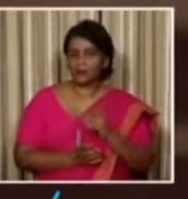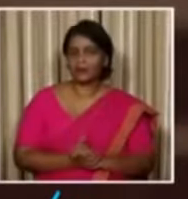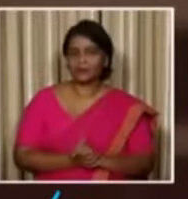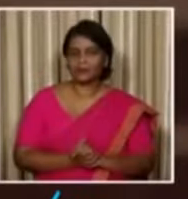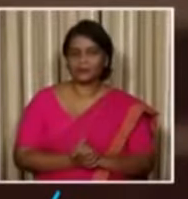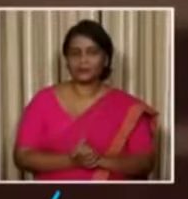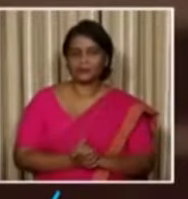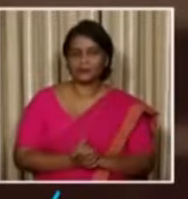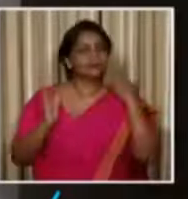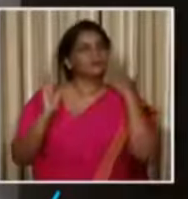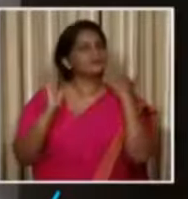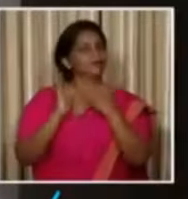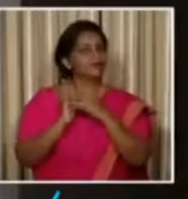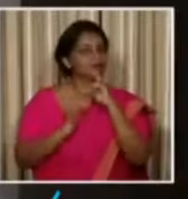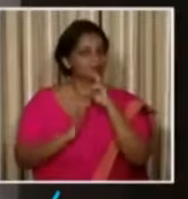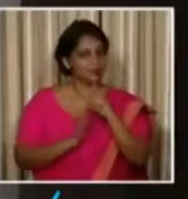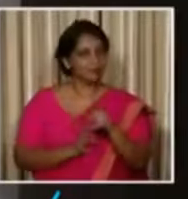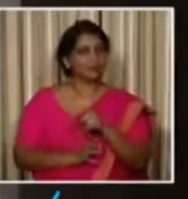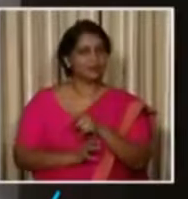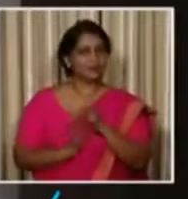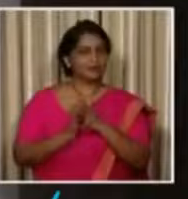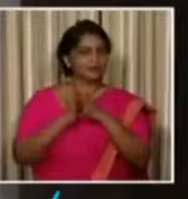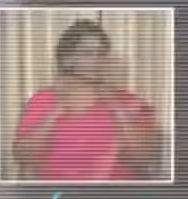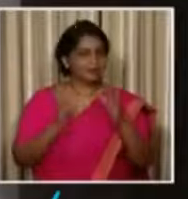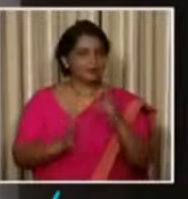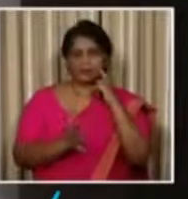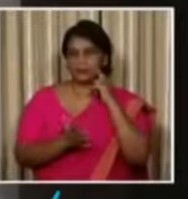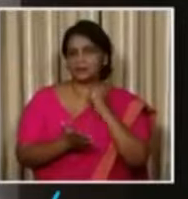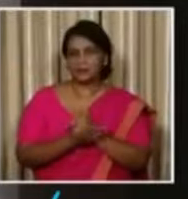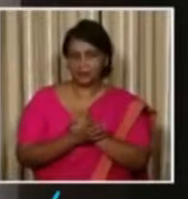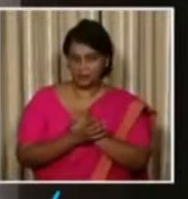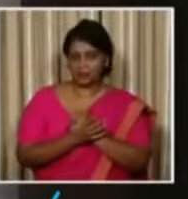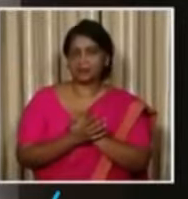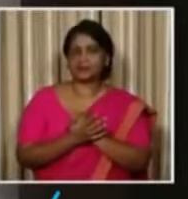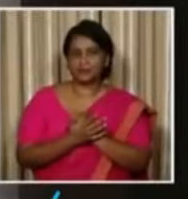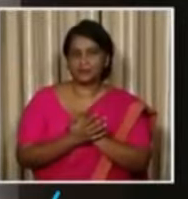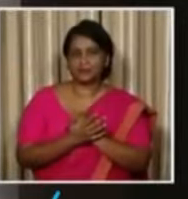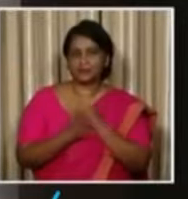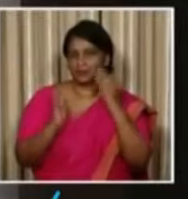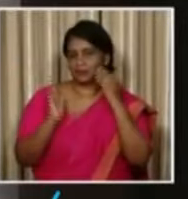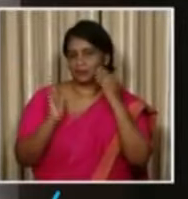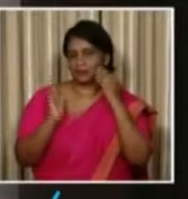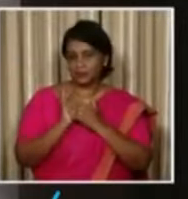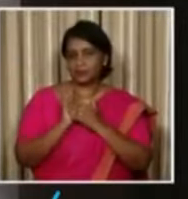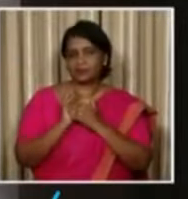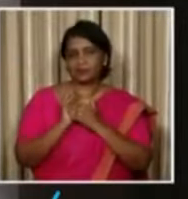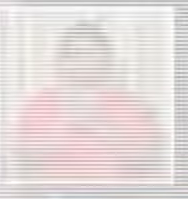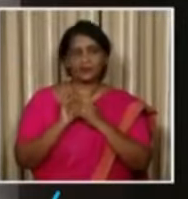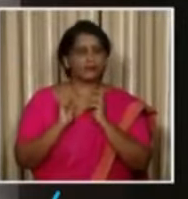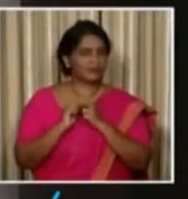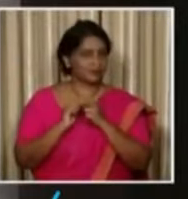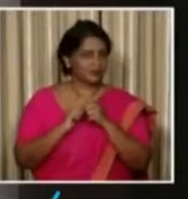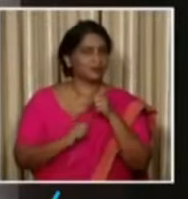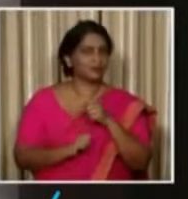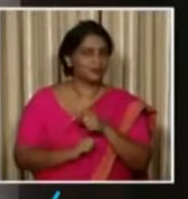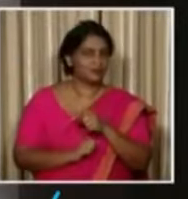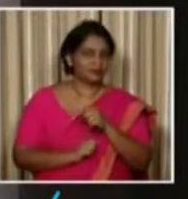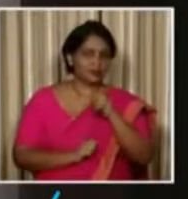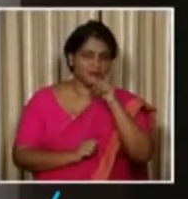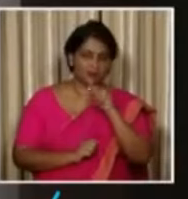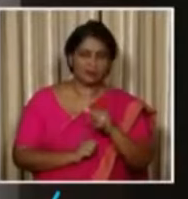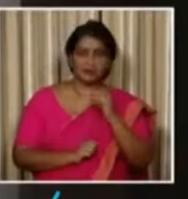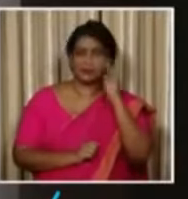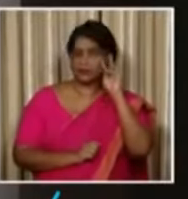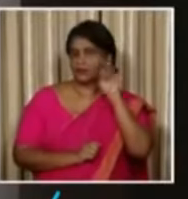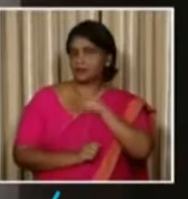දෙන්නේ. හොඳයි. මේක බොහොම සංකීර්ණ බොහොම සංවේදී බොහොම සාධනීය ගැටලුවක්. හොඳයි. ඇත්තටම